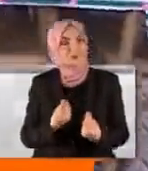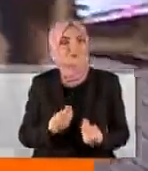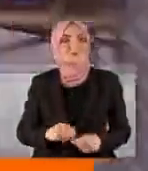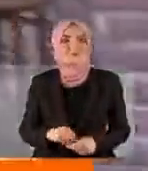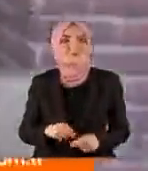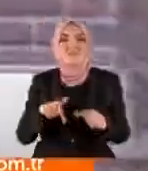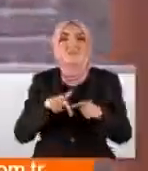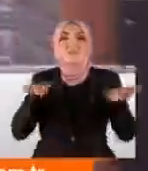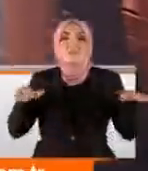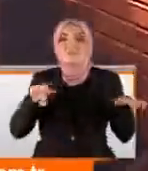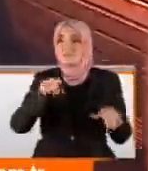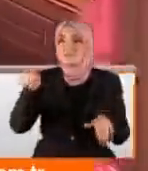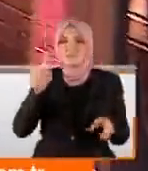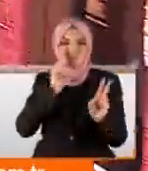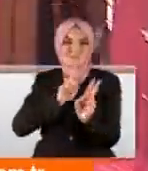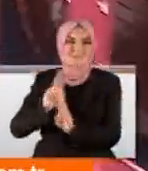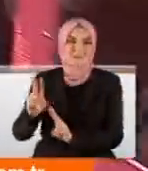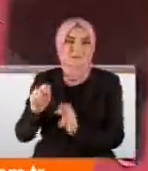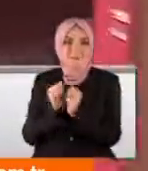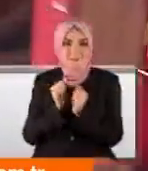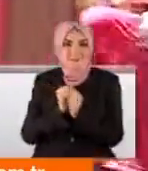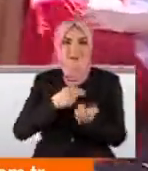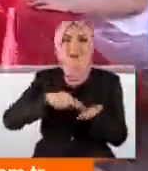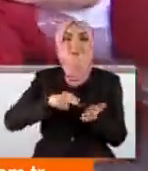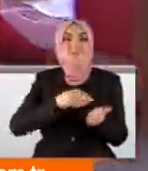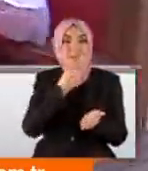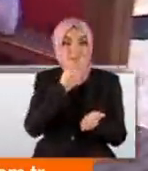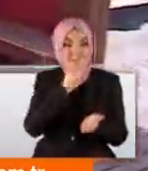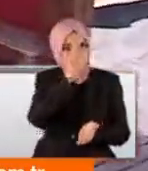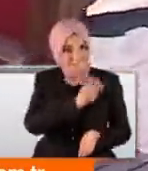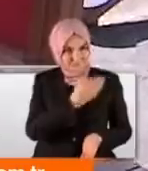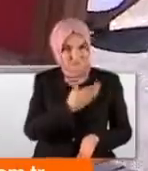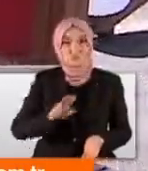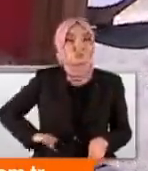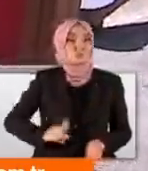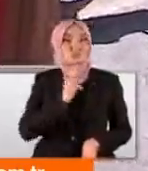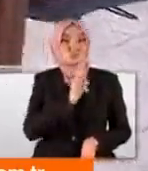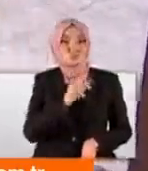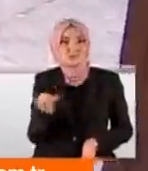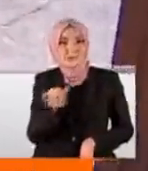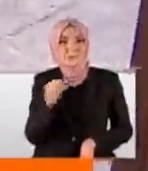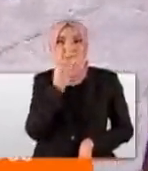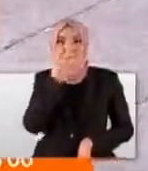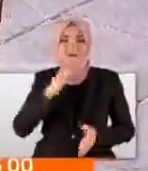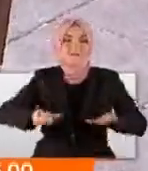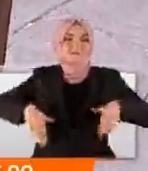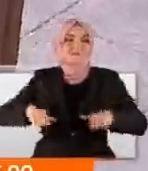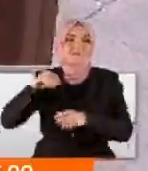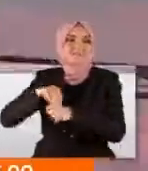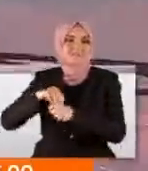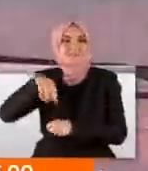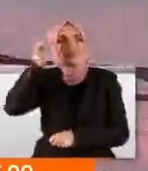manzarası eşliğinde kahvaltınızı yaparken çocuklarınız da hemen yanınızdaki parkta gün boyu keyifli vakit geçirebilirler.